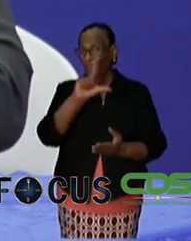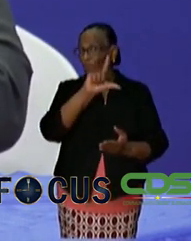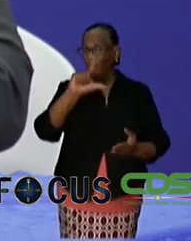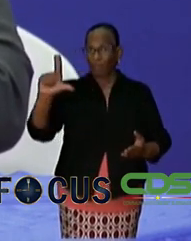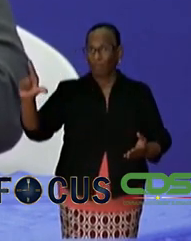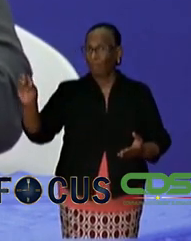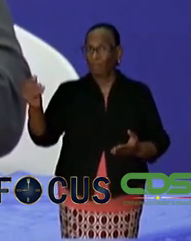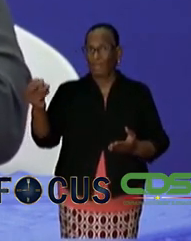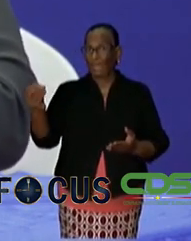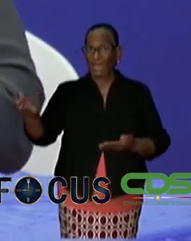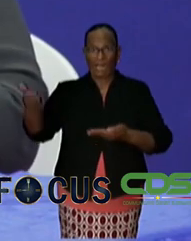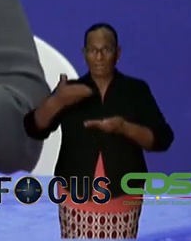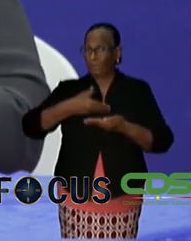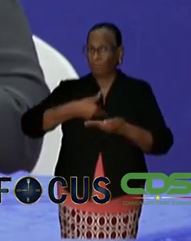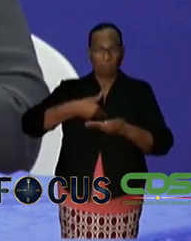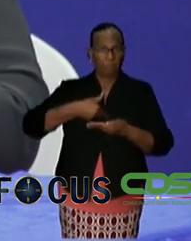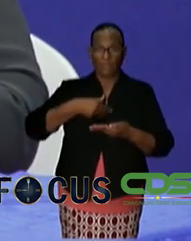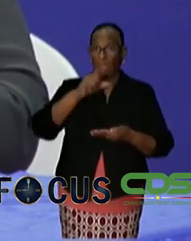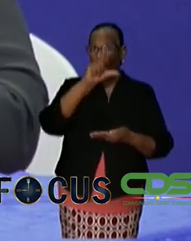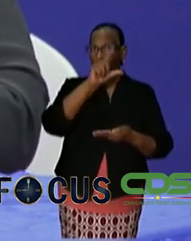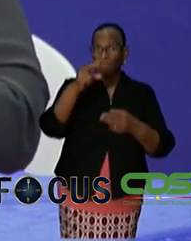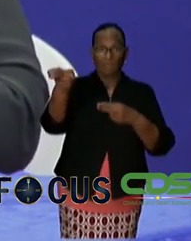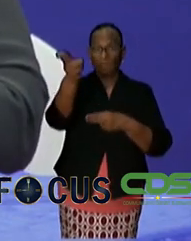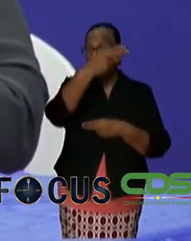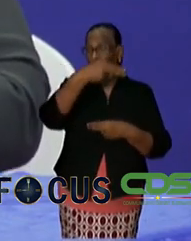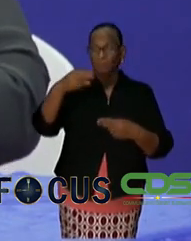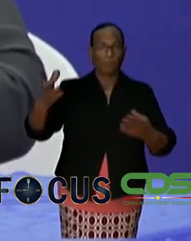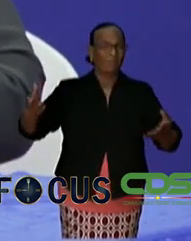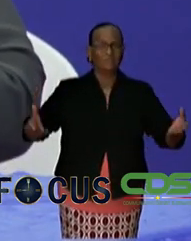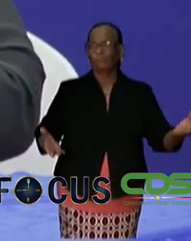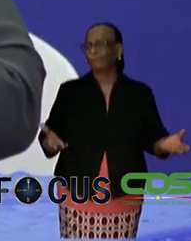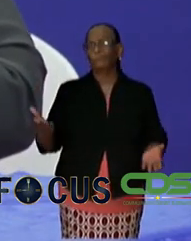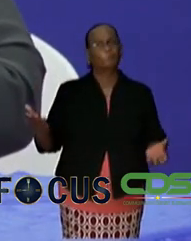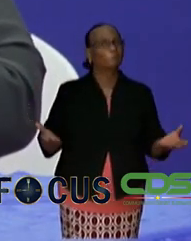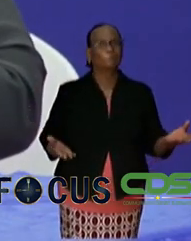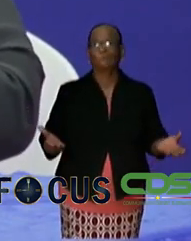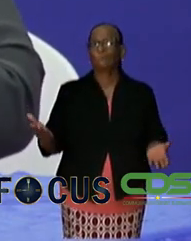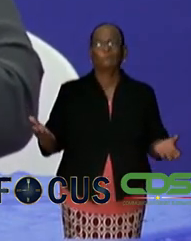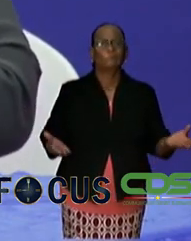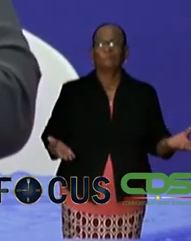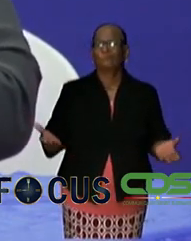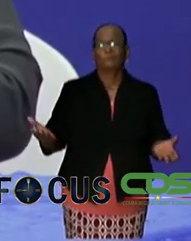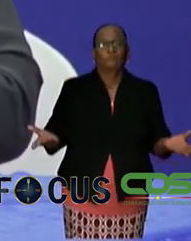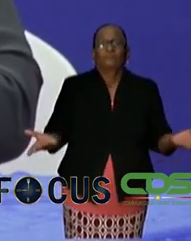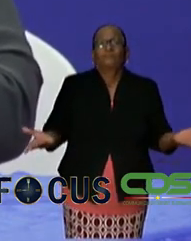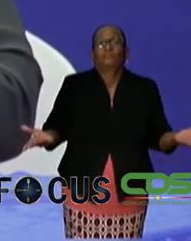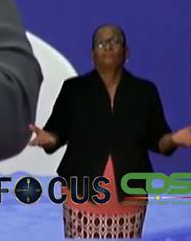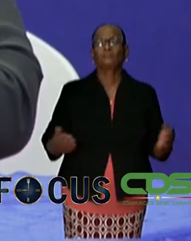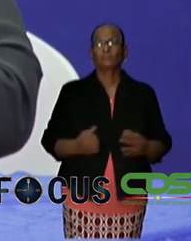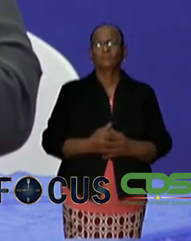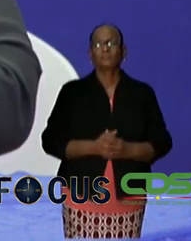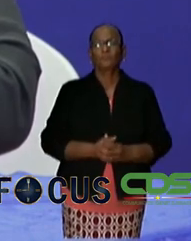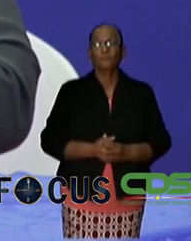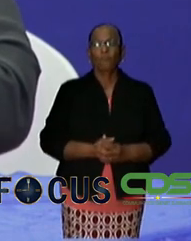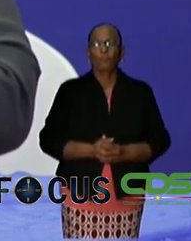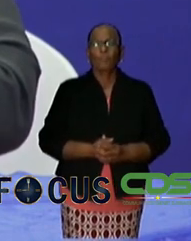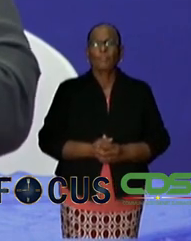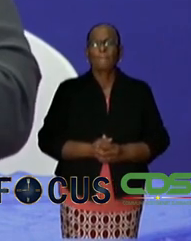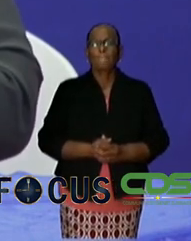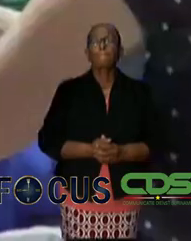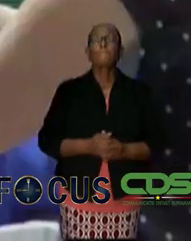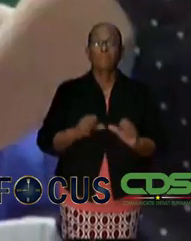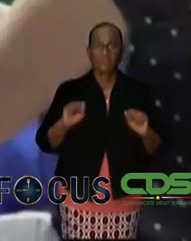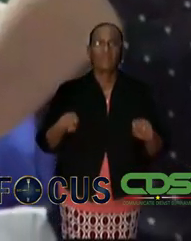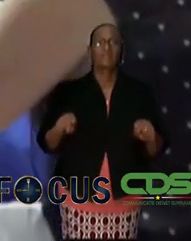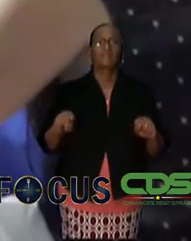dollar, hoe rechtvaardigen we dat naar onszelf, naar degene die belasting betalen? En dat